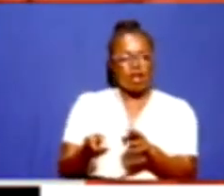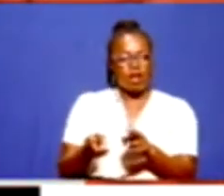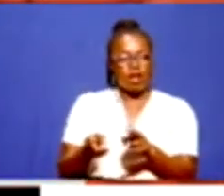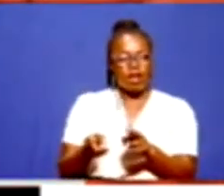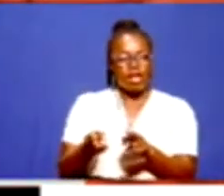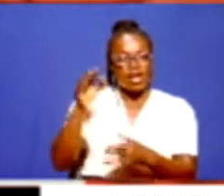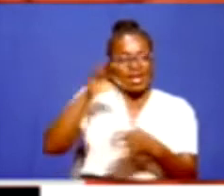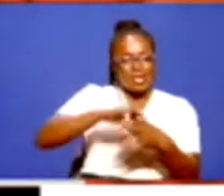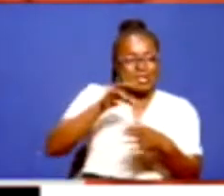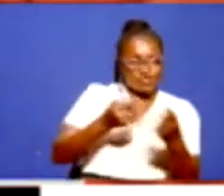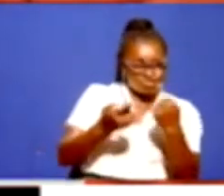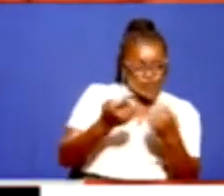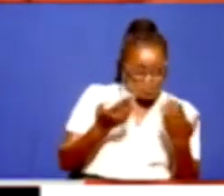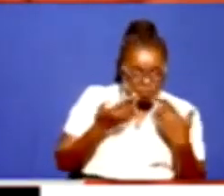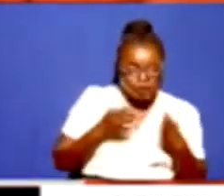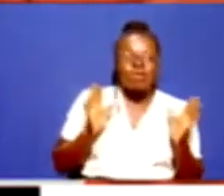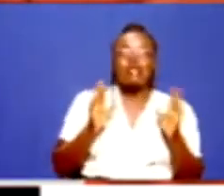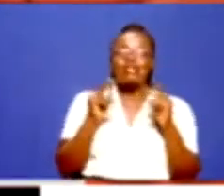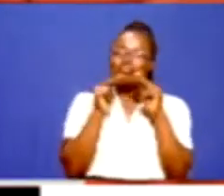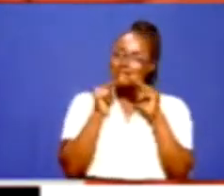uchaguzi ukuje, tufanye uchaguzi wa amani,